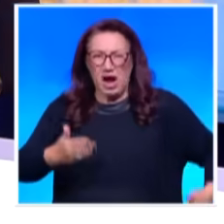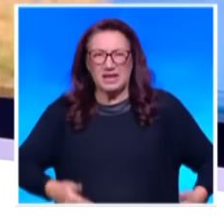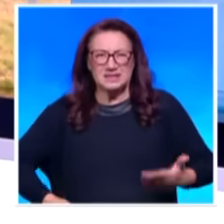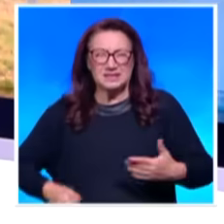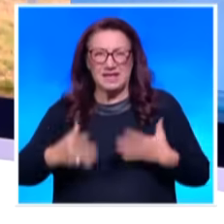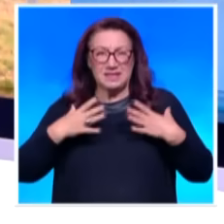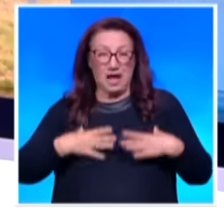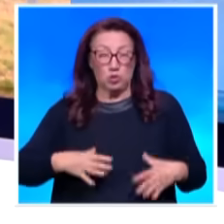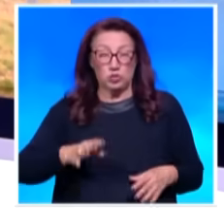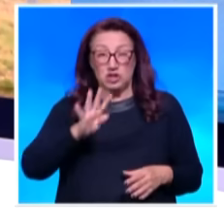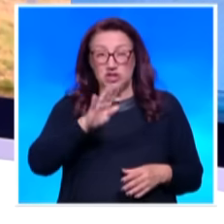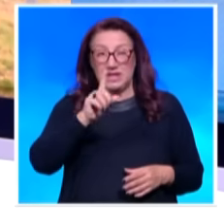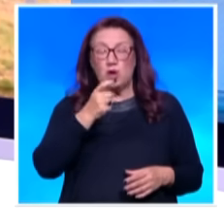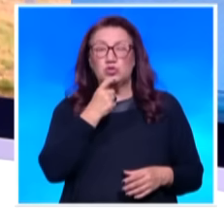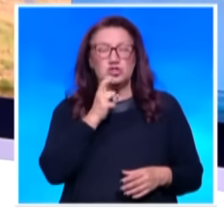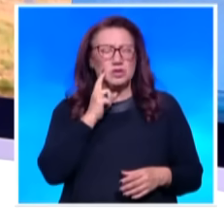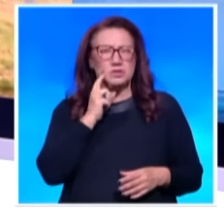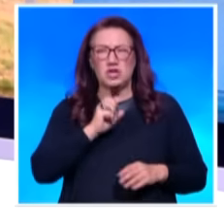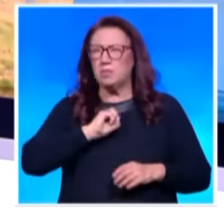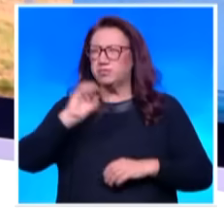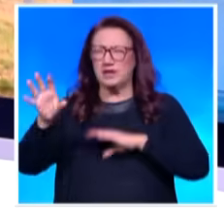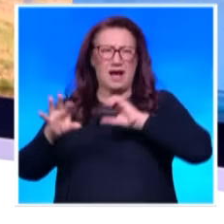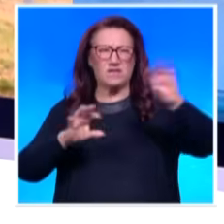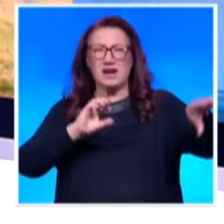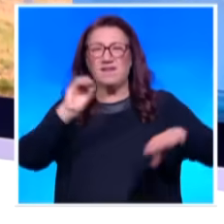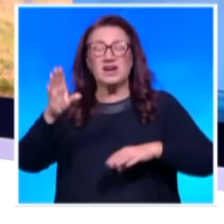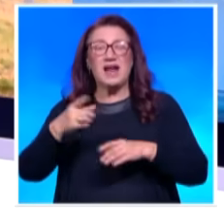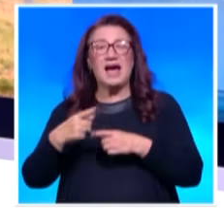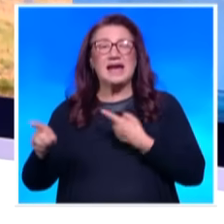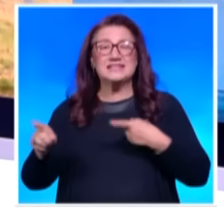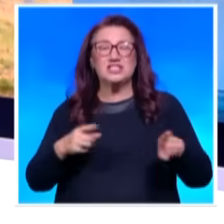места. Ивелина Драгнева сега с още информация. Здравей!